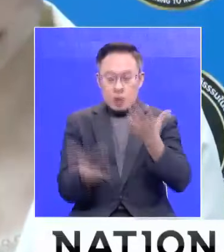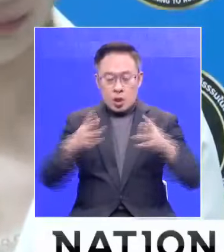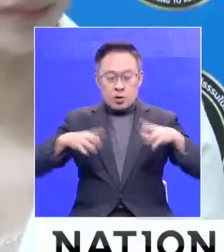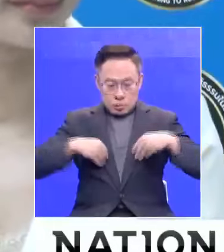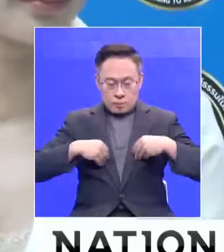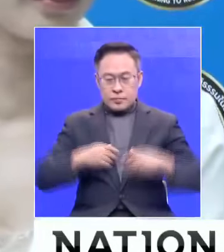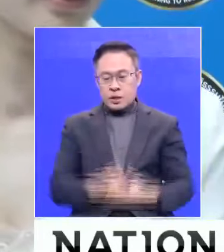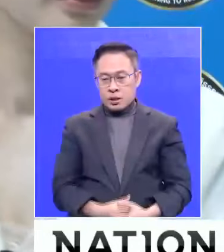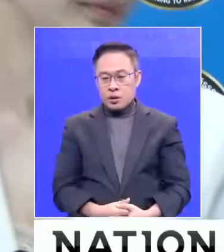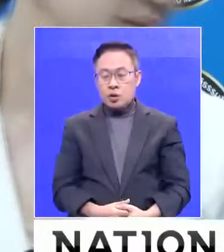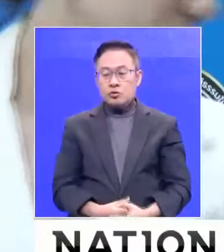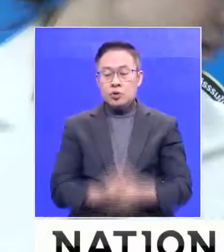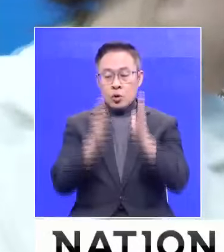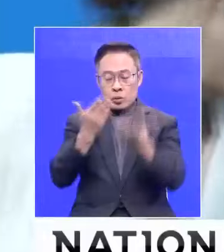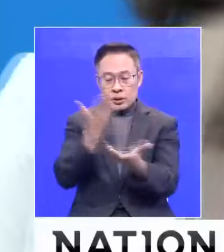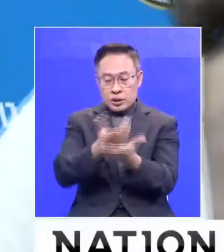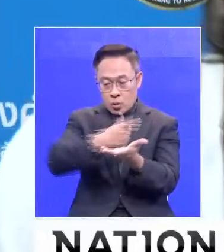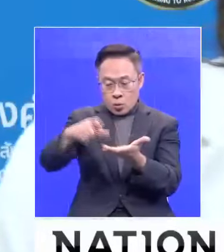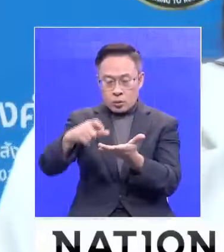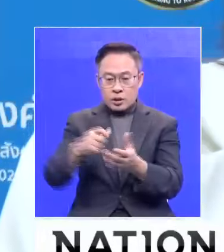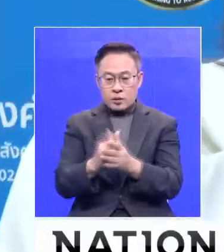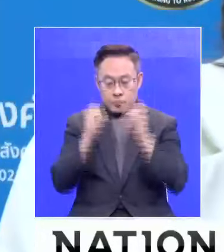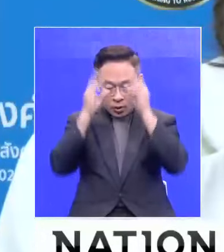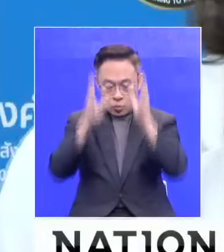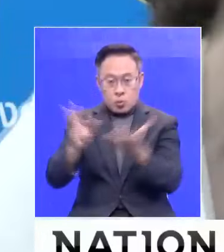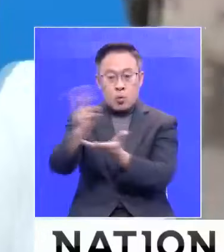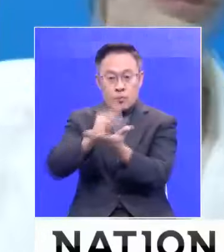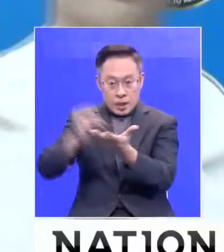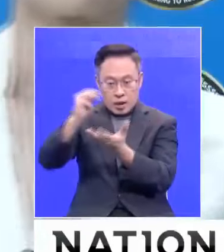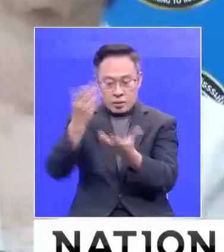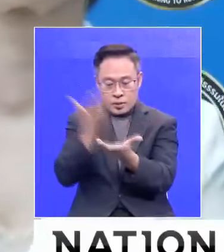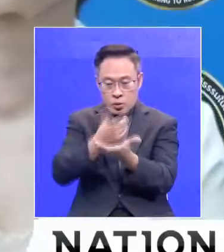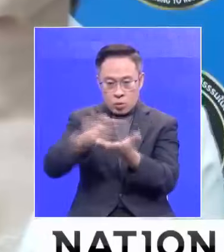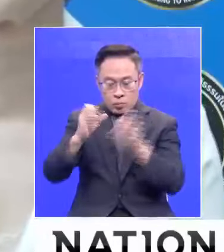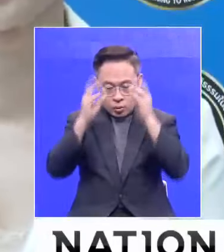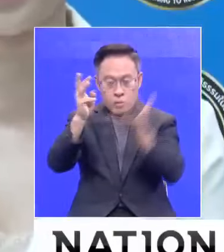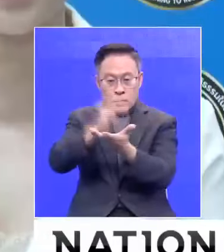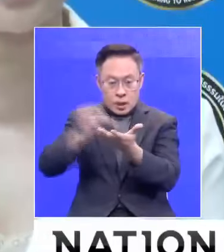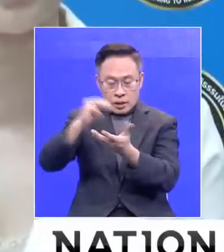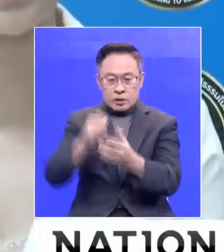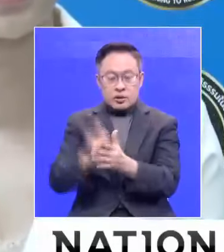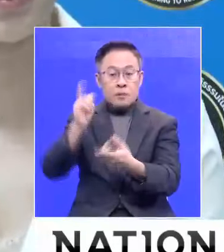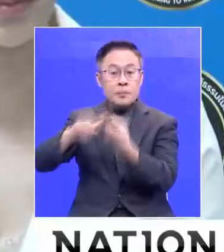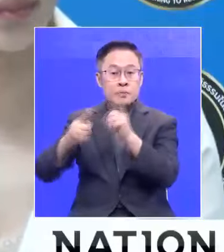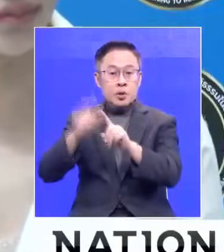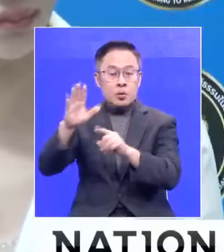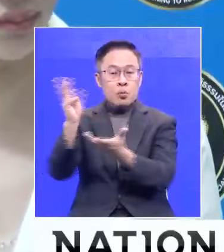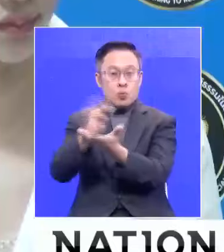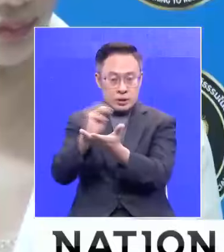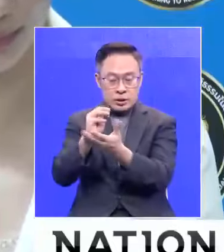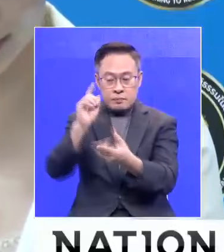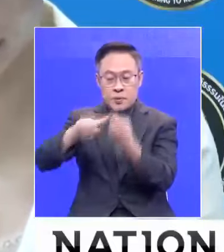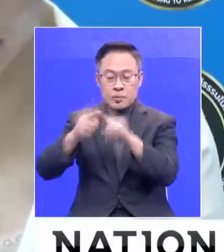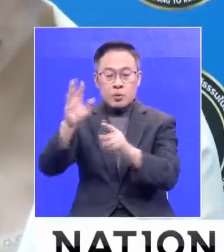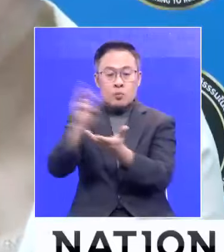ามไปยังบุคคลที่โอนเงินด้วยนะครับซึ่งเป็นอาจารย์มหาวิทยาลัยครับแต่มาทราบภายหลังว่าเป็นเพื่อนกับประธานมูลนิธิหญิงที่เ